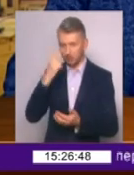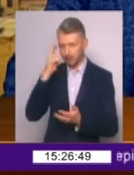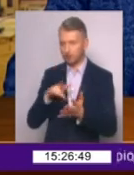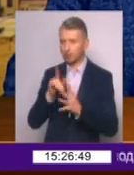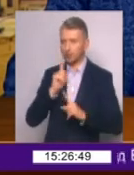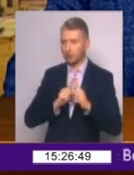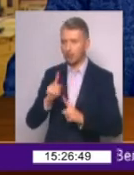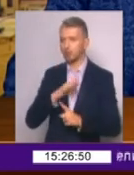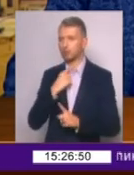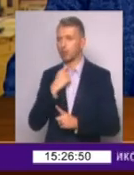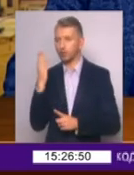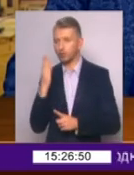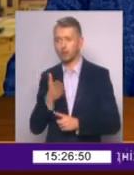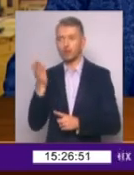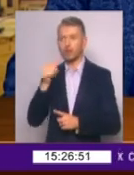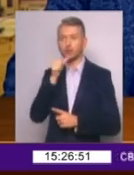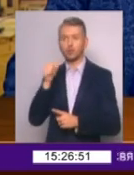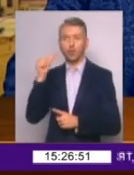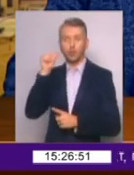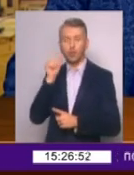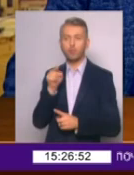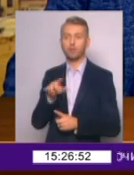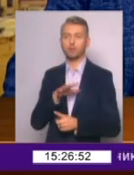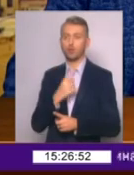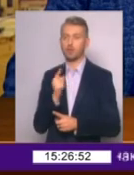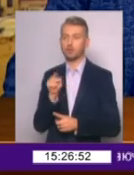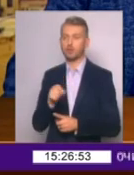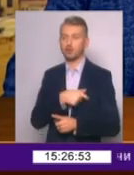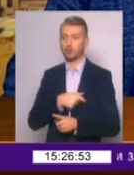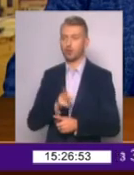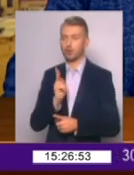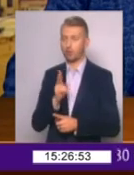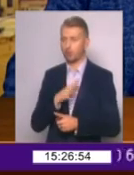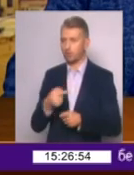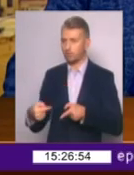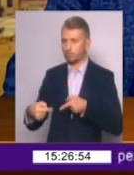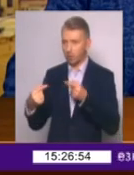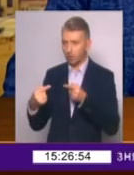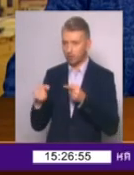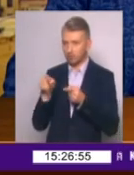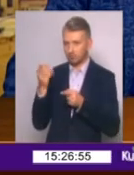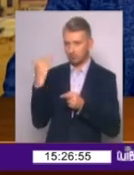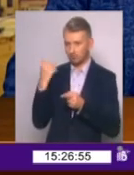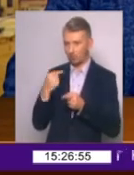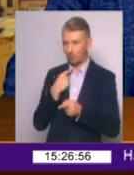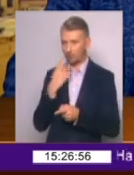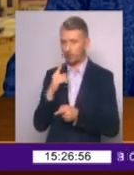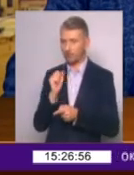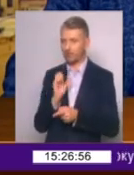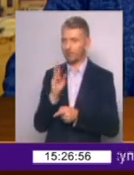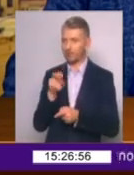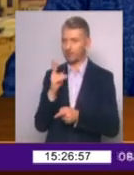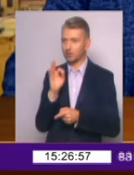ради, проголосована. Минулого року ви були одним з тих депутатів, які якраз були проти тоді голосування за Власком, тому